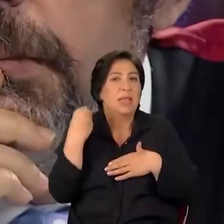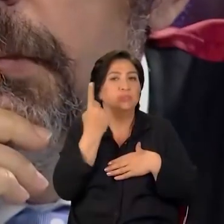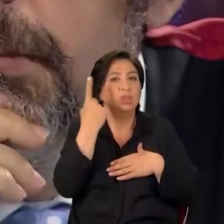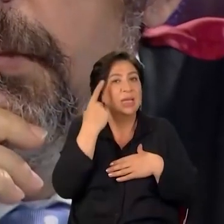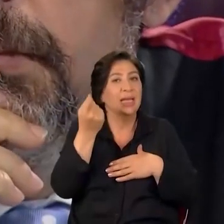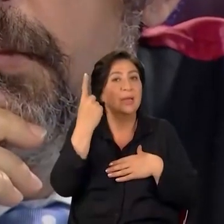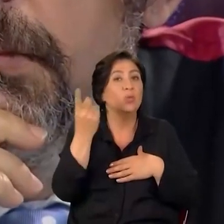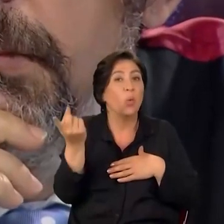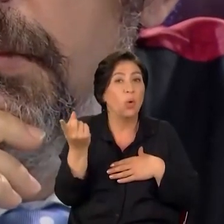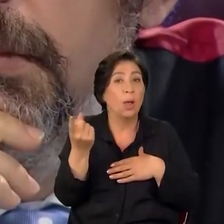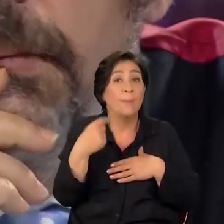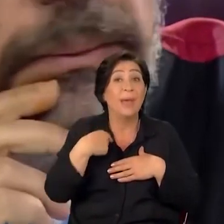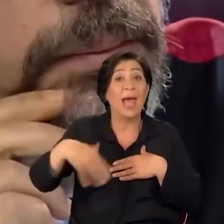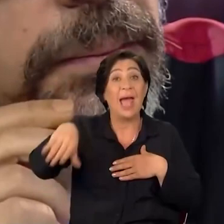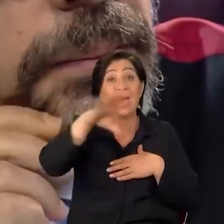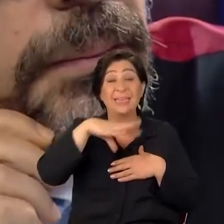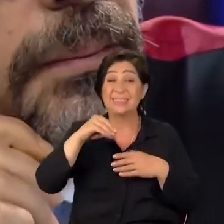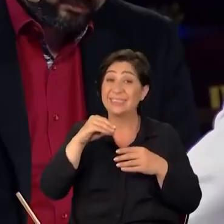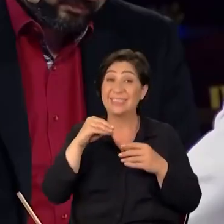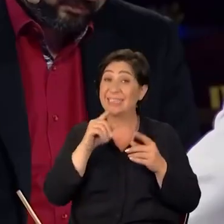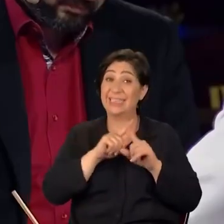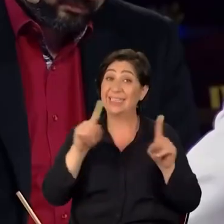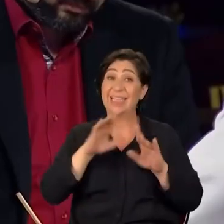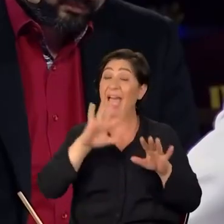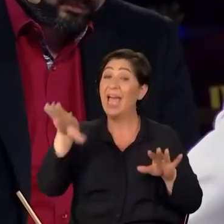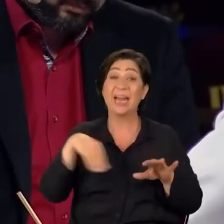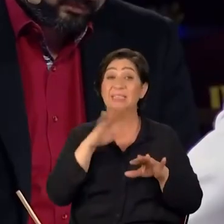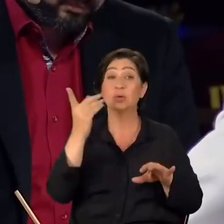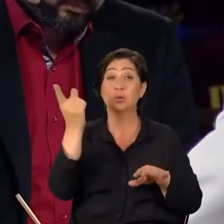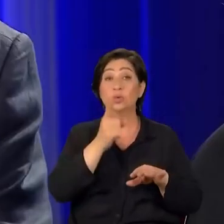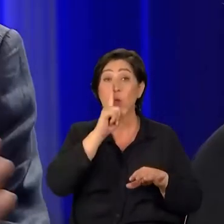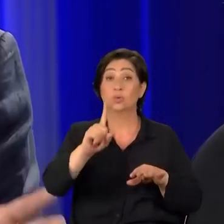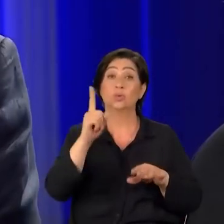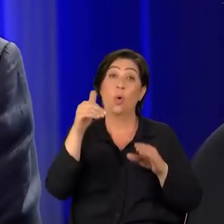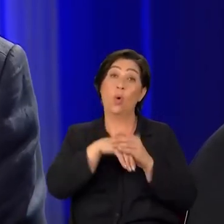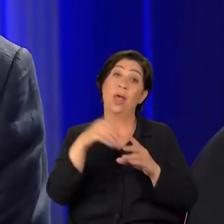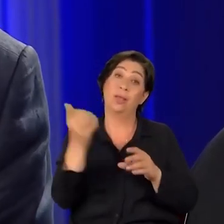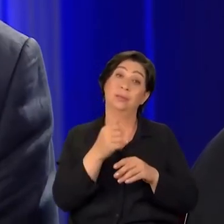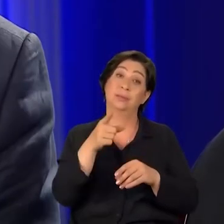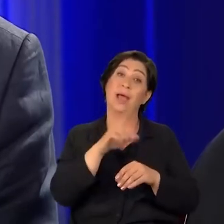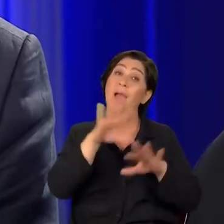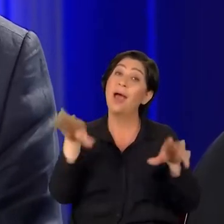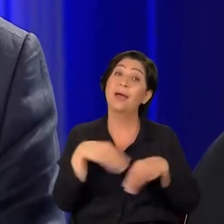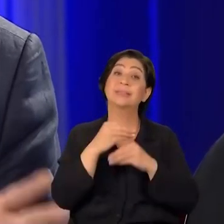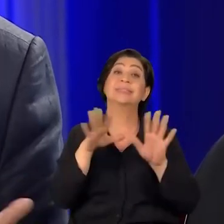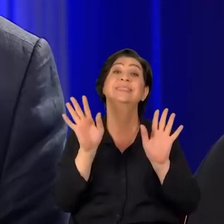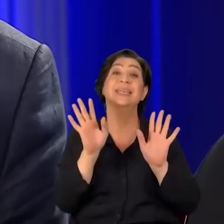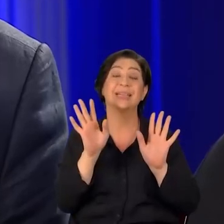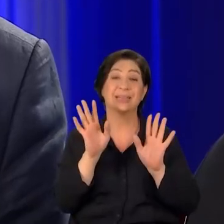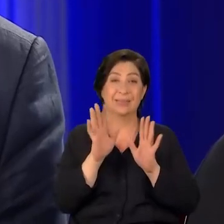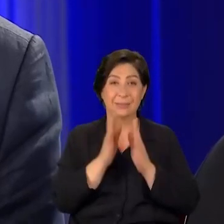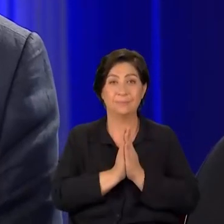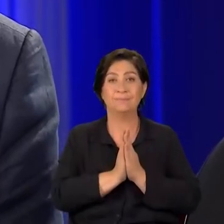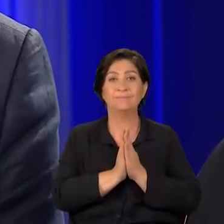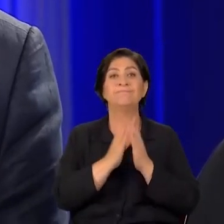ideoloji yeni bir şey yaratıyor çünkü. Bir de ben buradaki herkes kısmına itiraz ediyorum. Herkesin değil. Yani yoksa %100 oy alırdı. %100 oy alırdı. Yani herkesin ama değil. Ama bunu